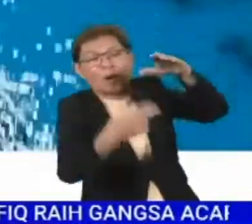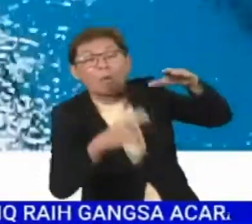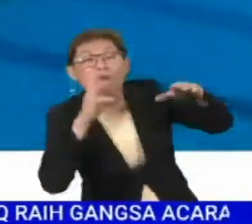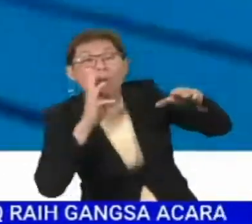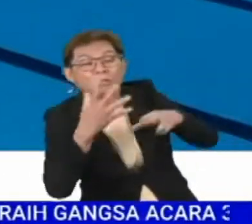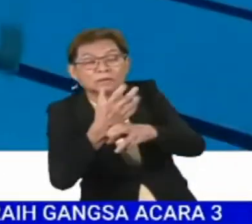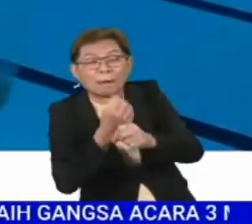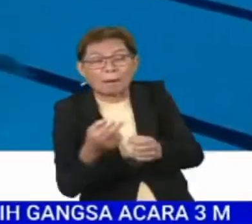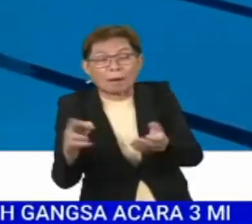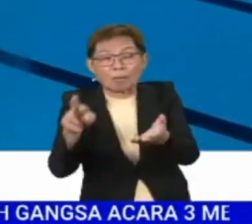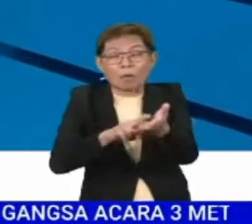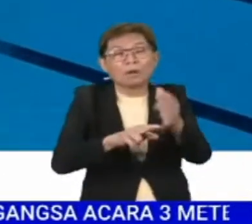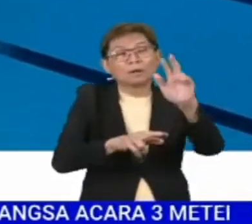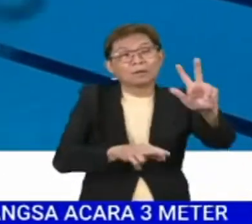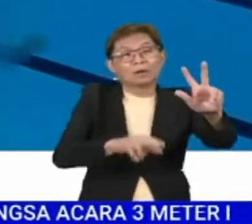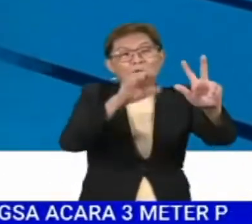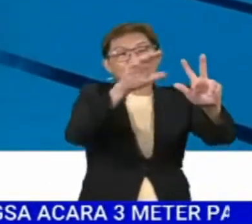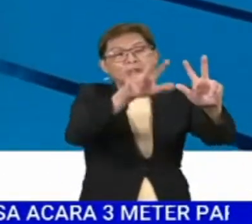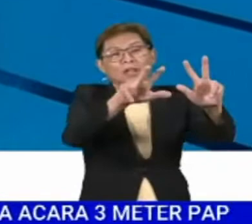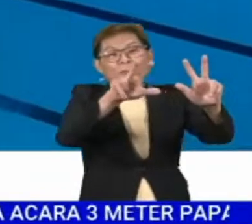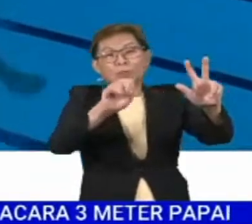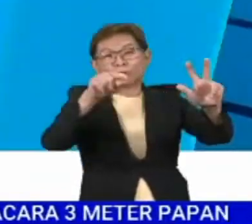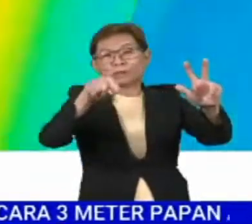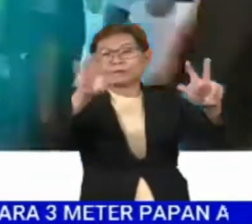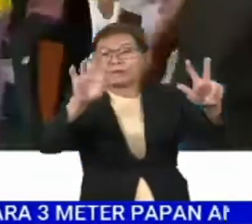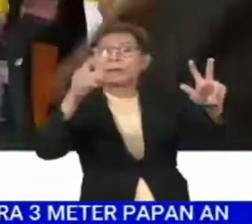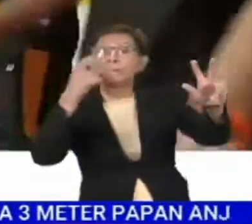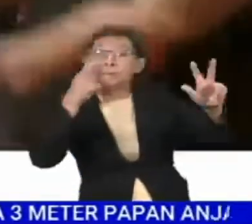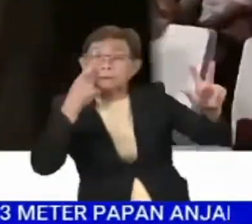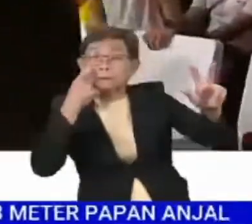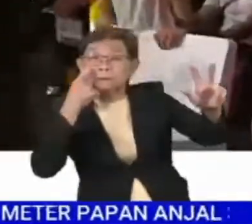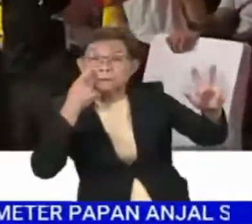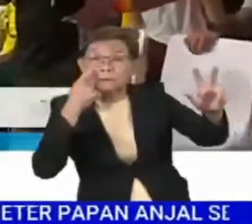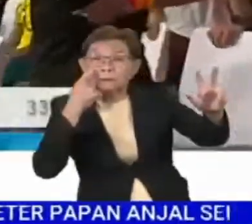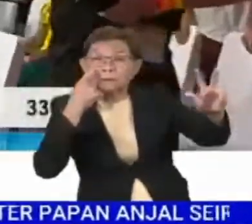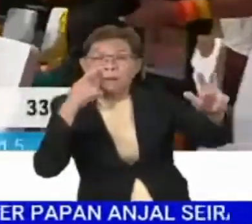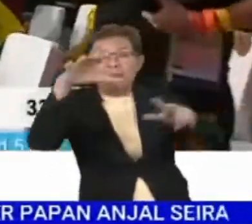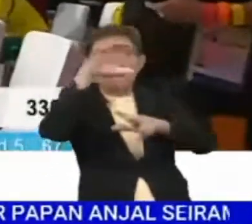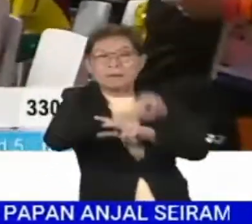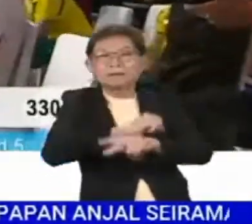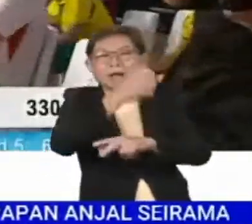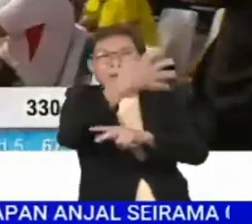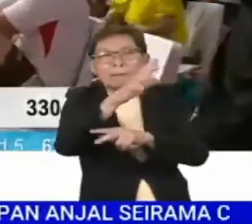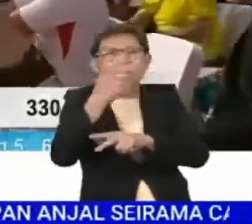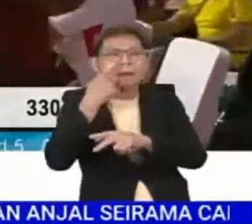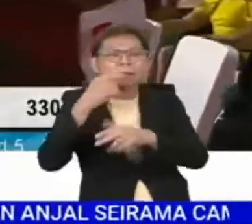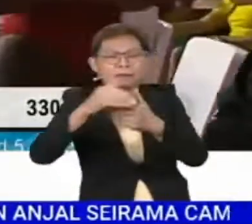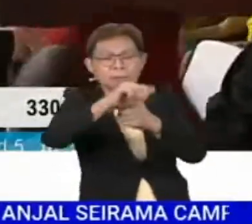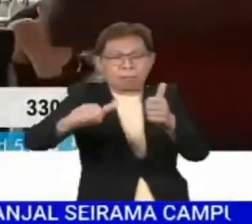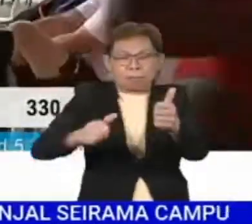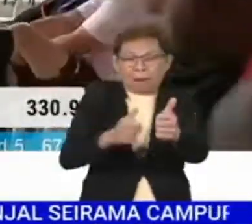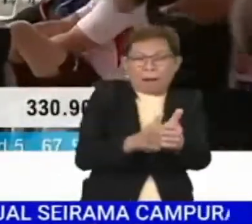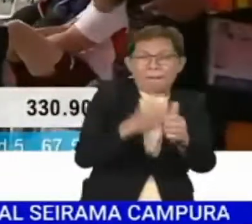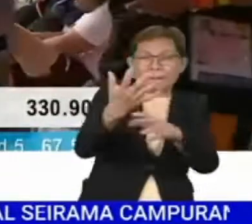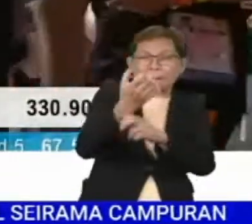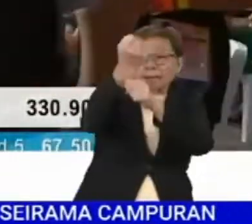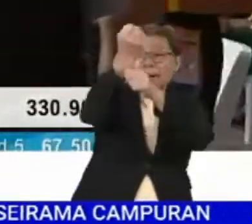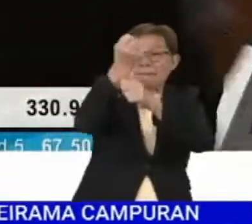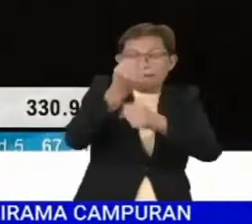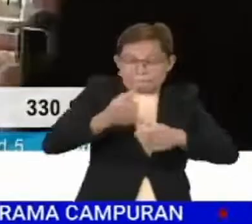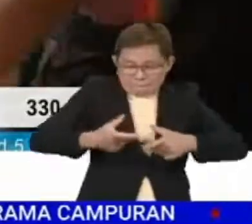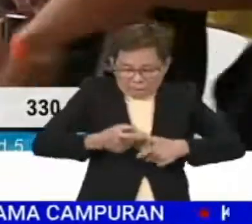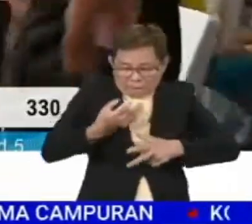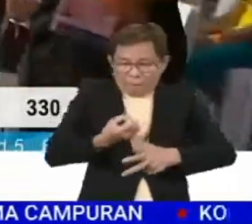mencatat keseluruhan 339 nol mata ketinggalan hampir 15 mata di belakang pemenang pengadaan Mask